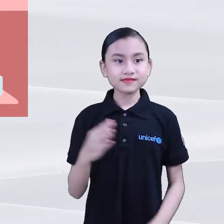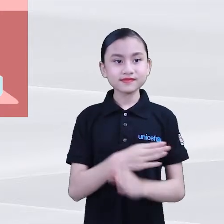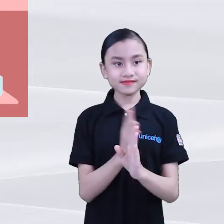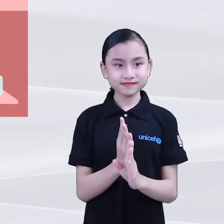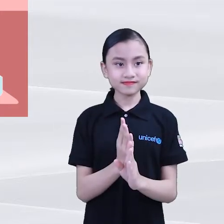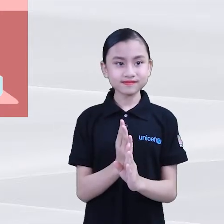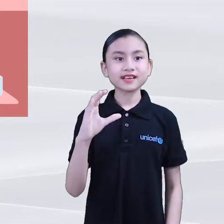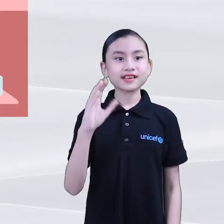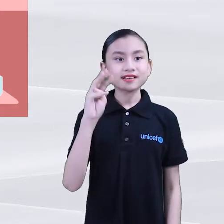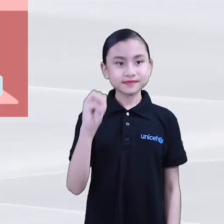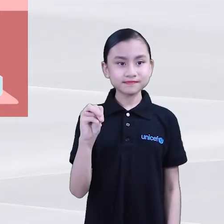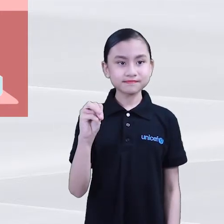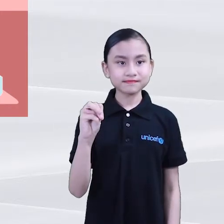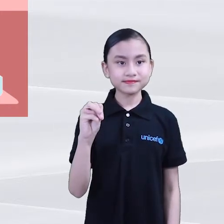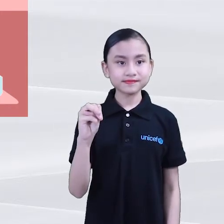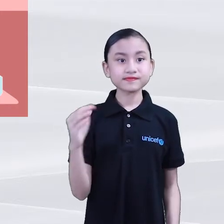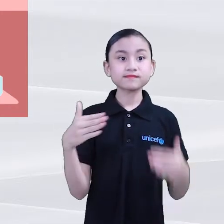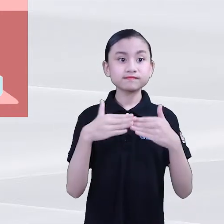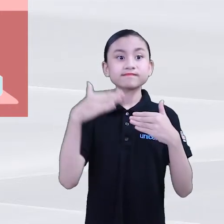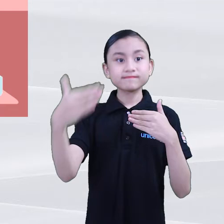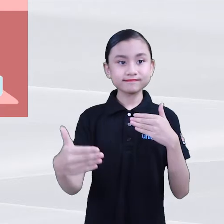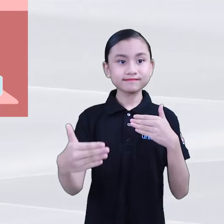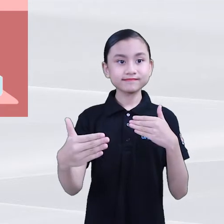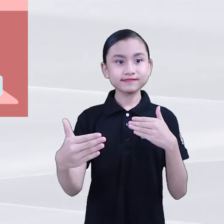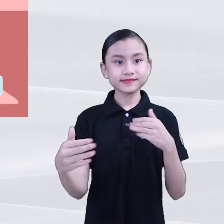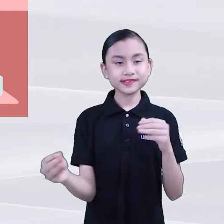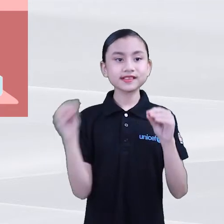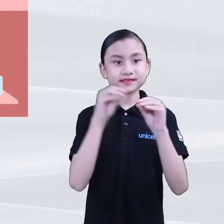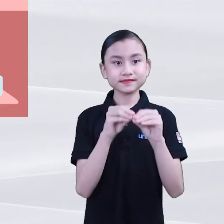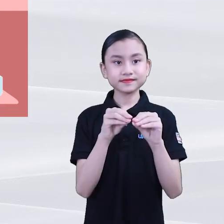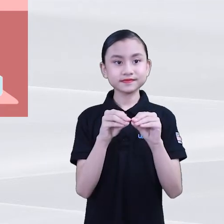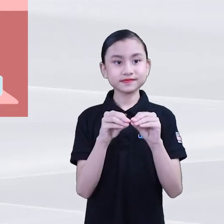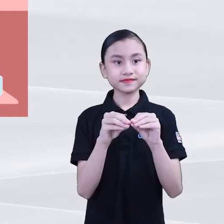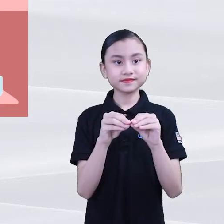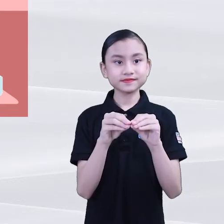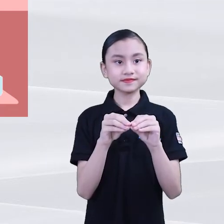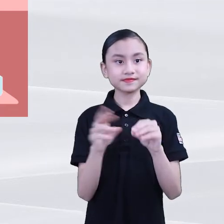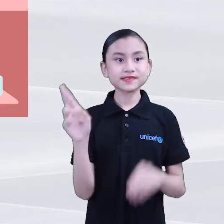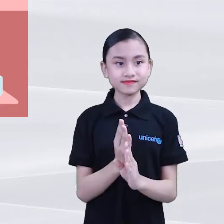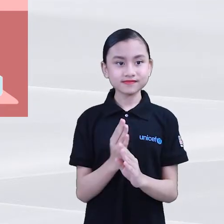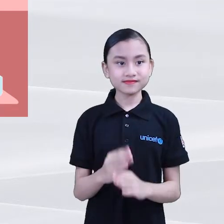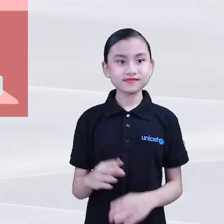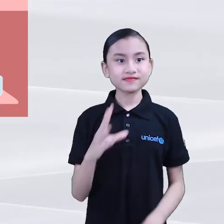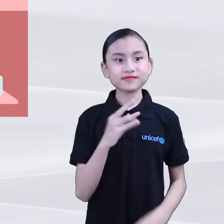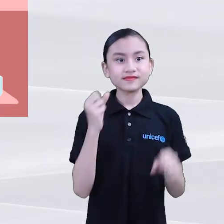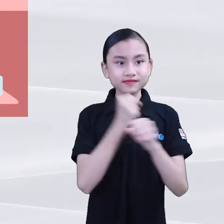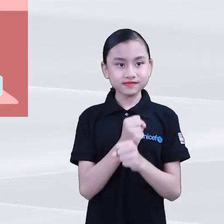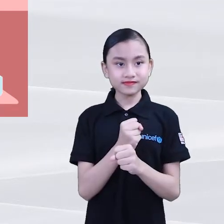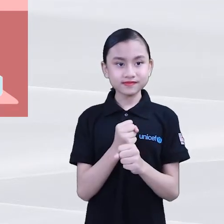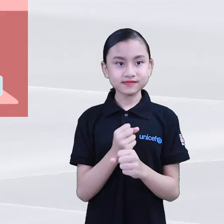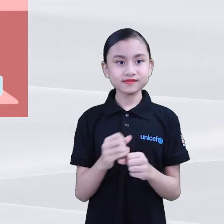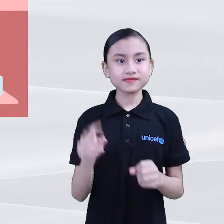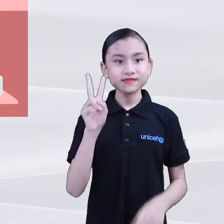blok gabungan 3AND. Seterusnya, kita boleh masukkan blok motor yang juga ada di blok Rekabit. Isikan